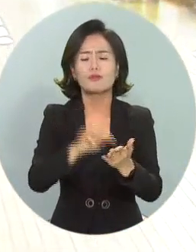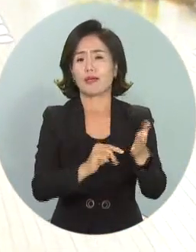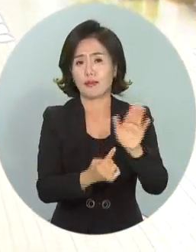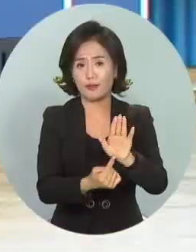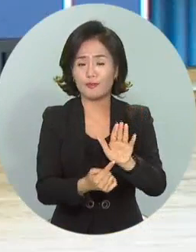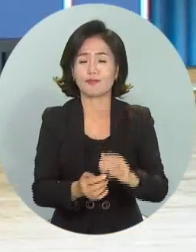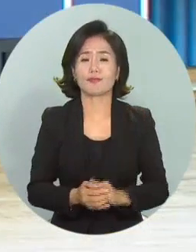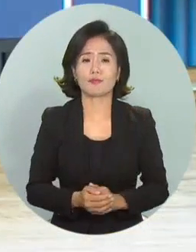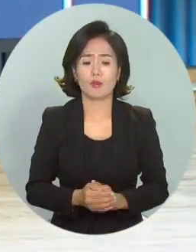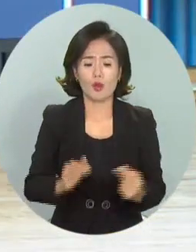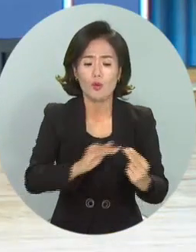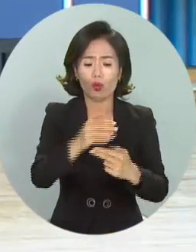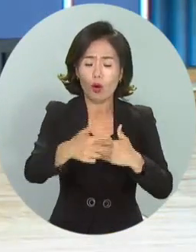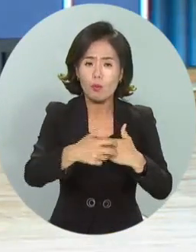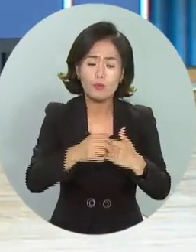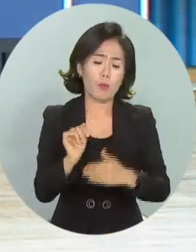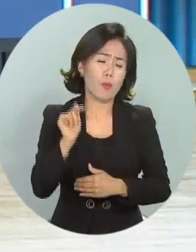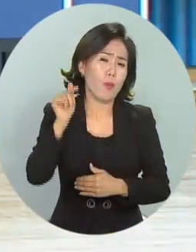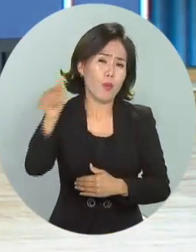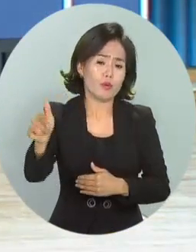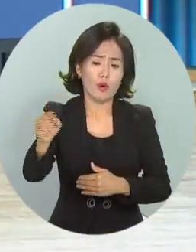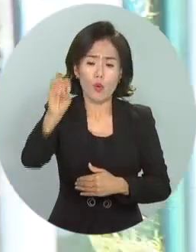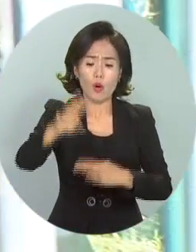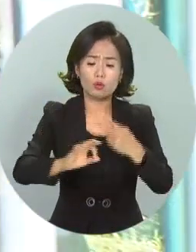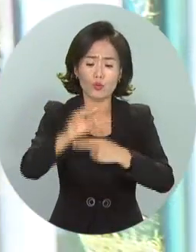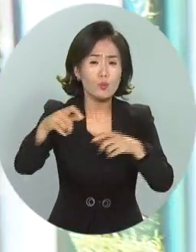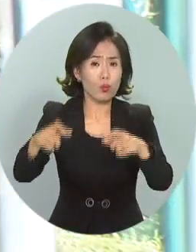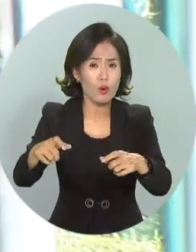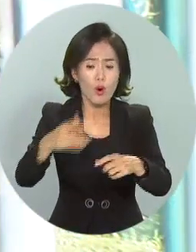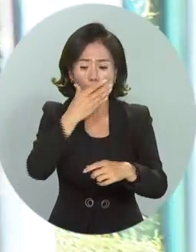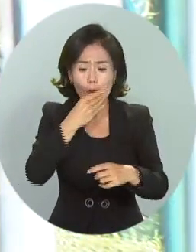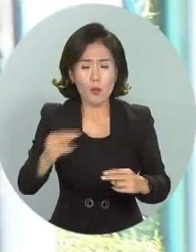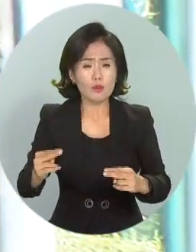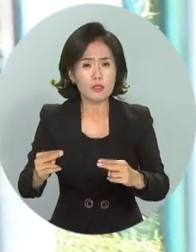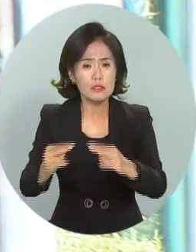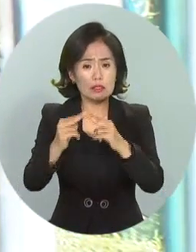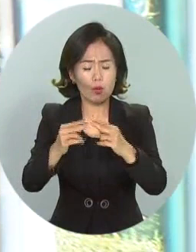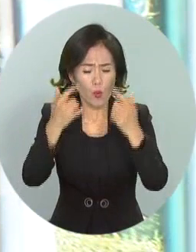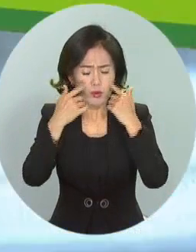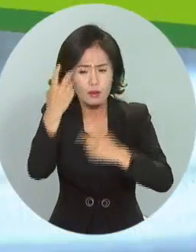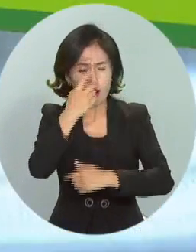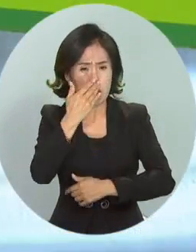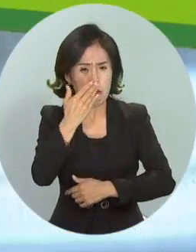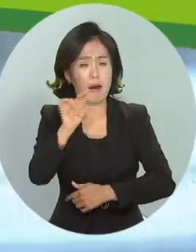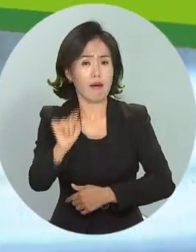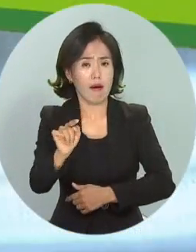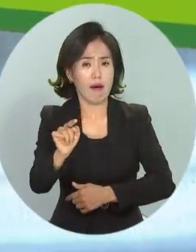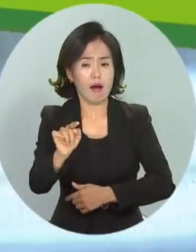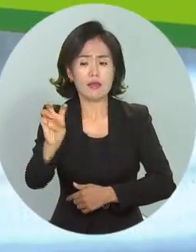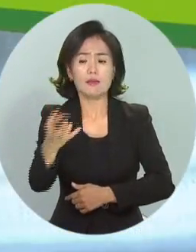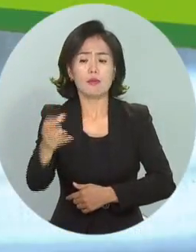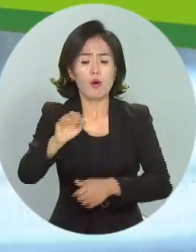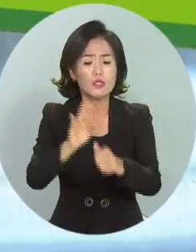제기됐습니다 요양원에서 수십 km 떨어진 광주 동구가 복지 시설을 제대로 관리 감독할 수 있을지 수십억